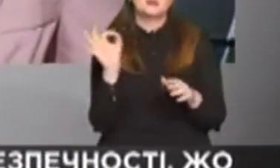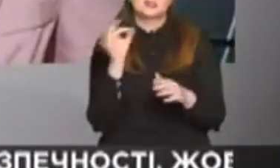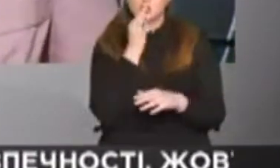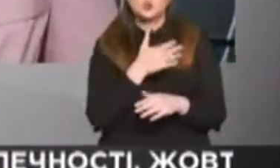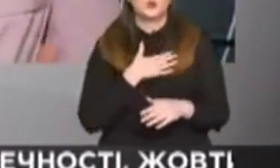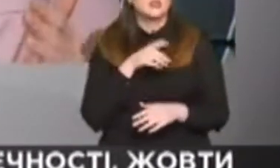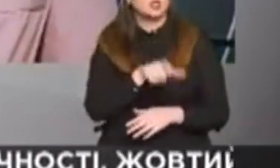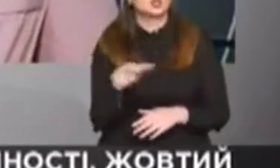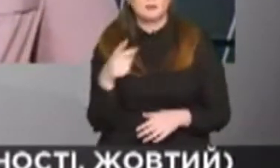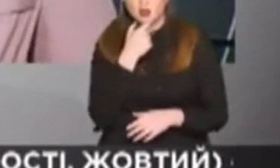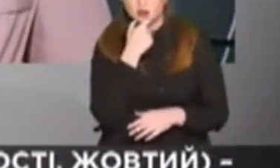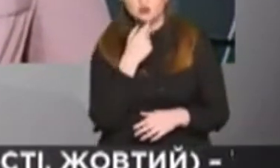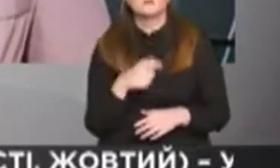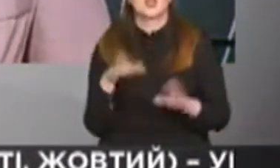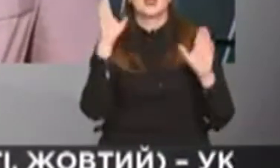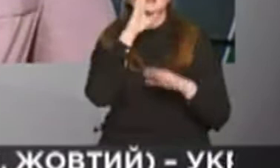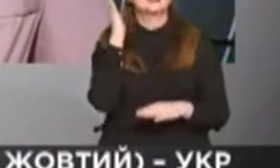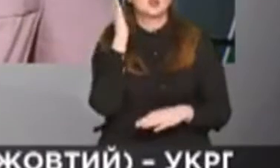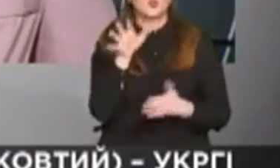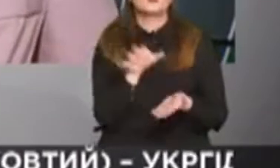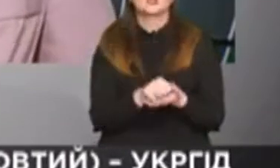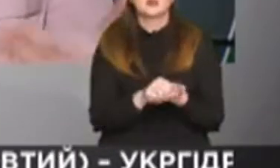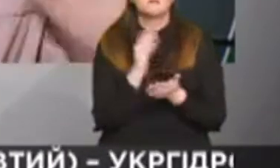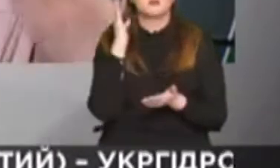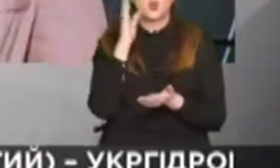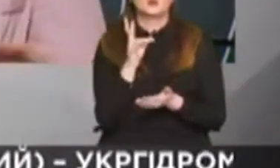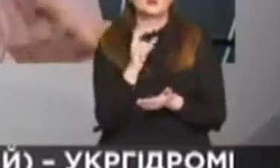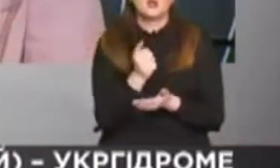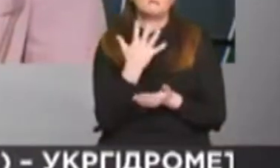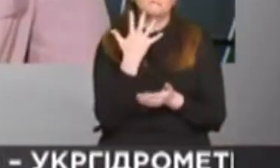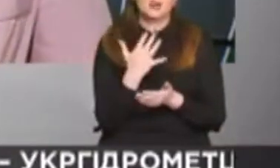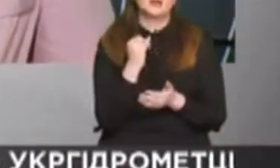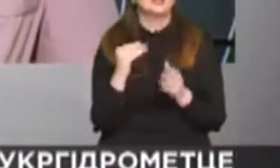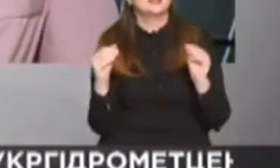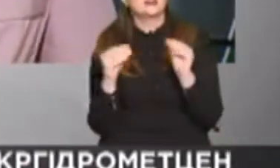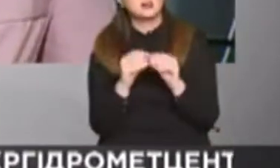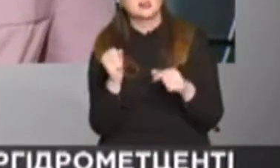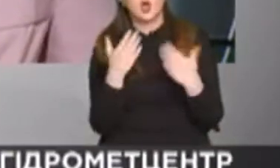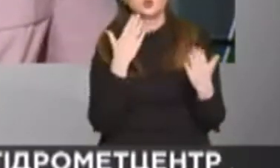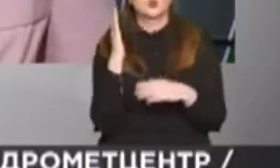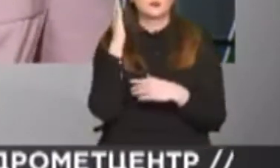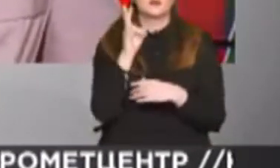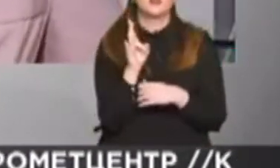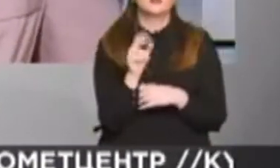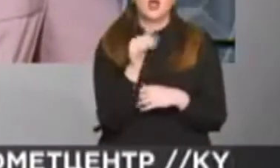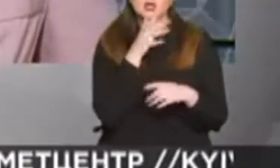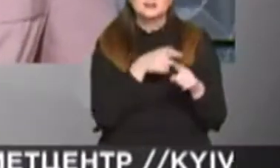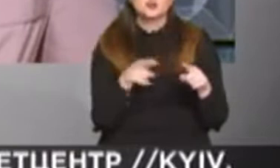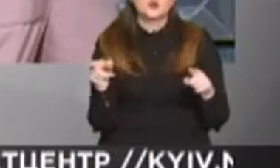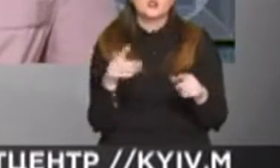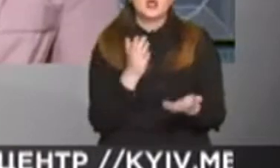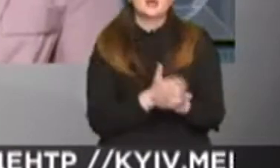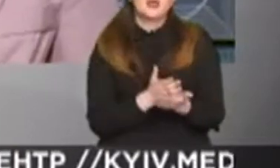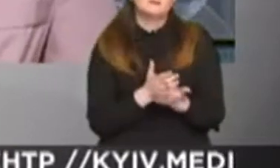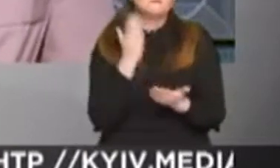нашим глядачам. Безпосередньо синоптики займаються прогнозом на 5 днів і на 10. А щодо прогнозів на сезон, вони є